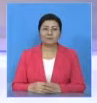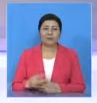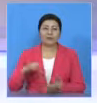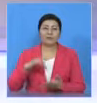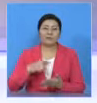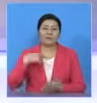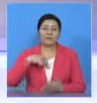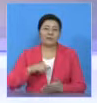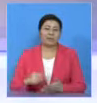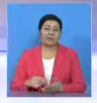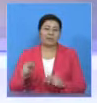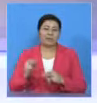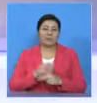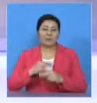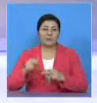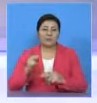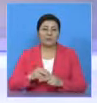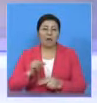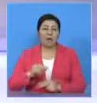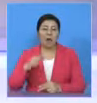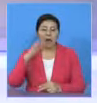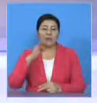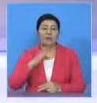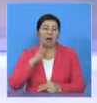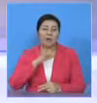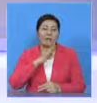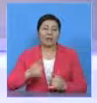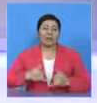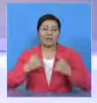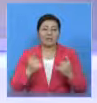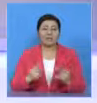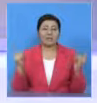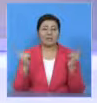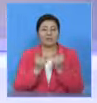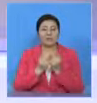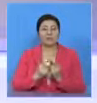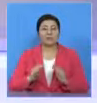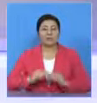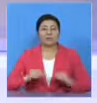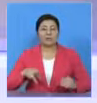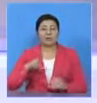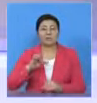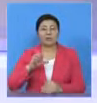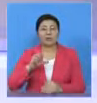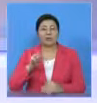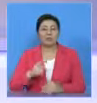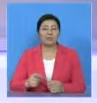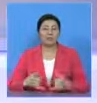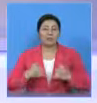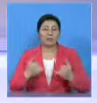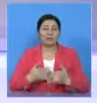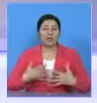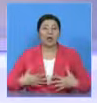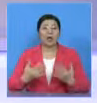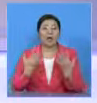В Центре духовно-нравственного воспитания Анагатагзым состоялась встреча психологов с подростками. Это мероприятие было приурочено ко Дню семьи,